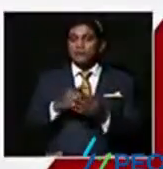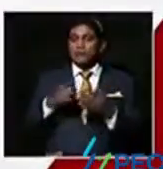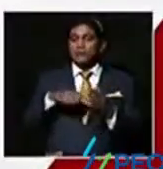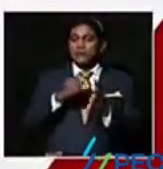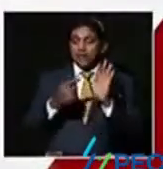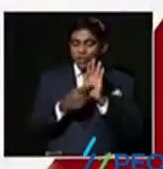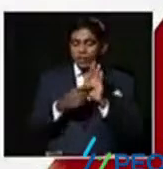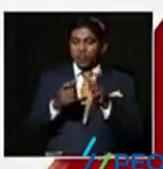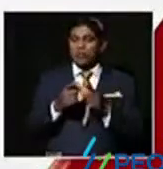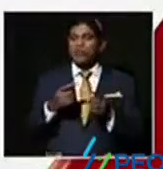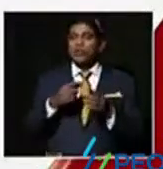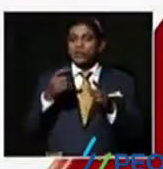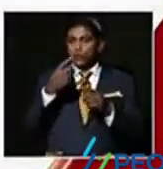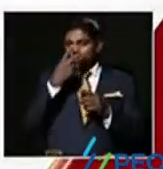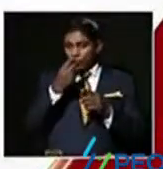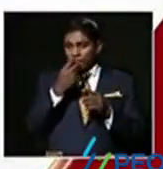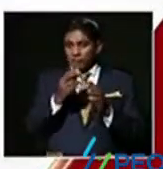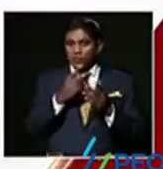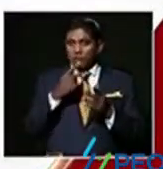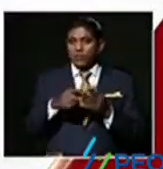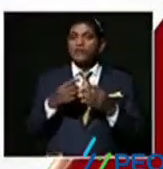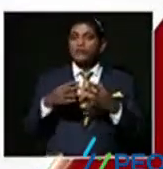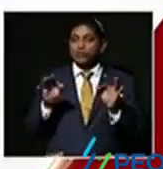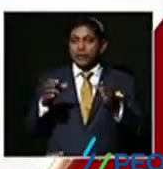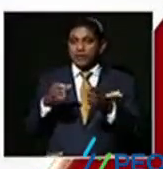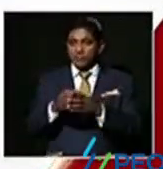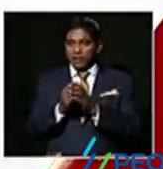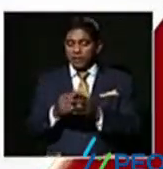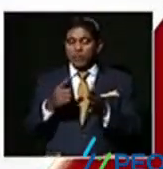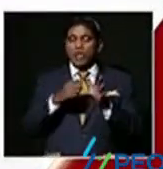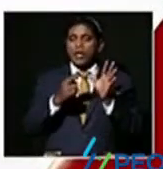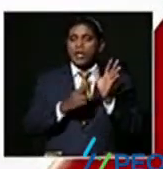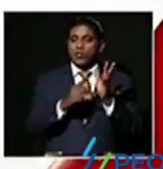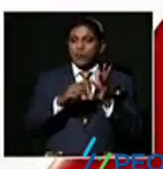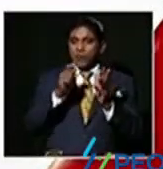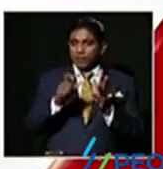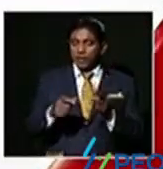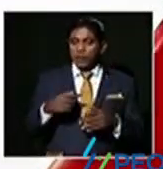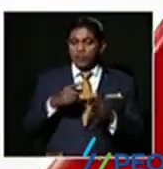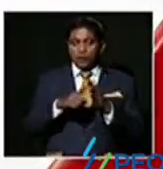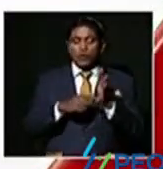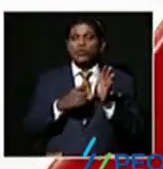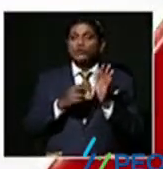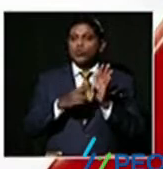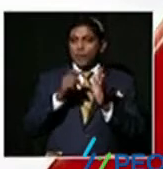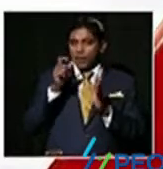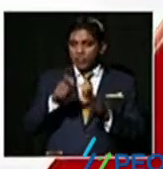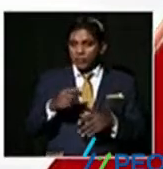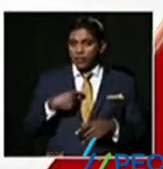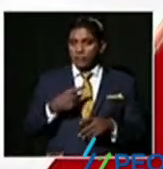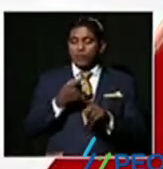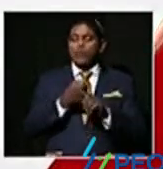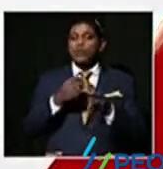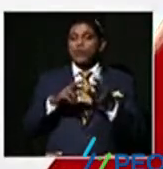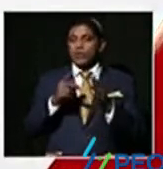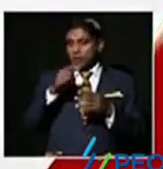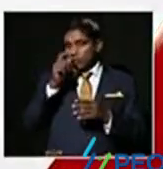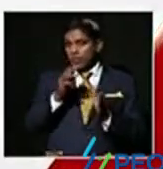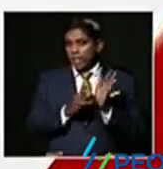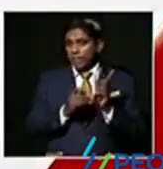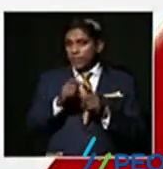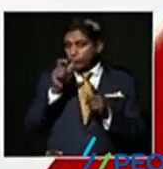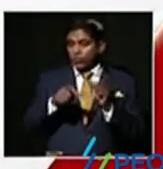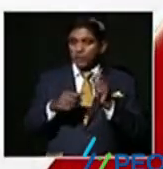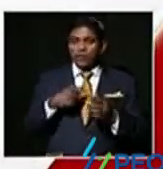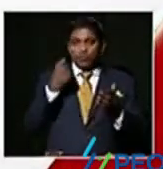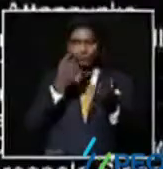දුමින්ද දිසානායක විපක්ෂයේ ස්වාධීනව කටයුතු කරන අන්ට්‍රොපිදර්ශන යාපා ජෝන් සෙනවිරත්න හා කුමාර වෙල්ගම යන මන්ත්‍රීවරුන්ද අද